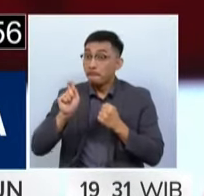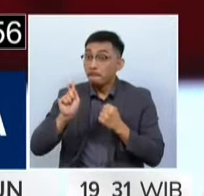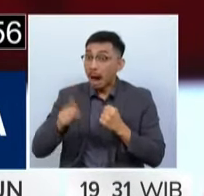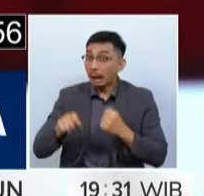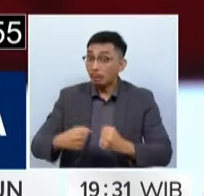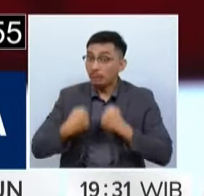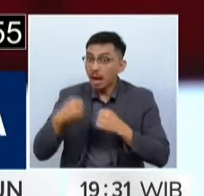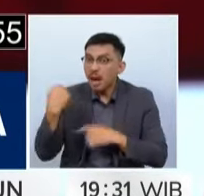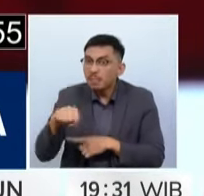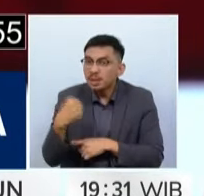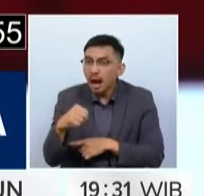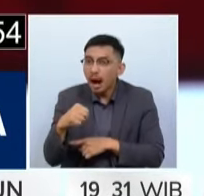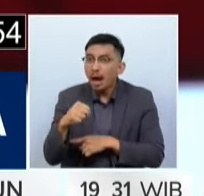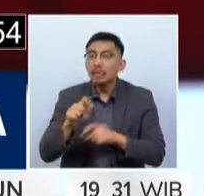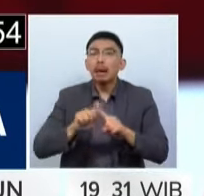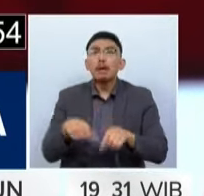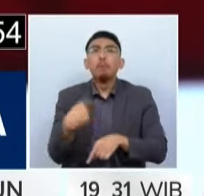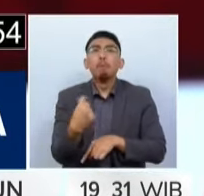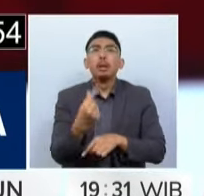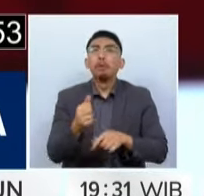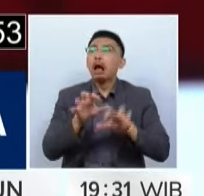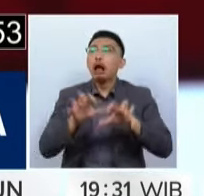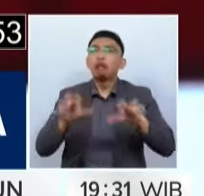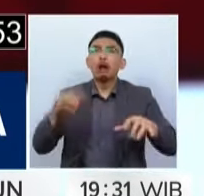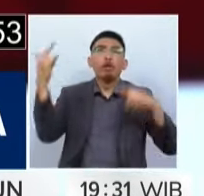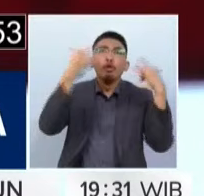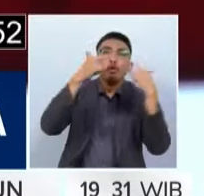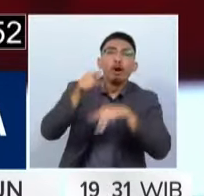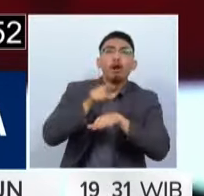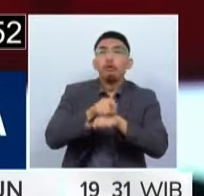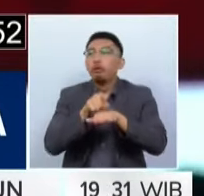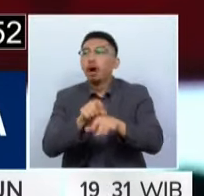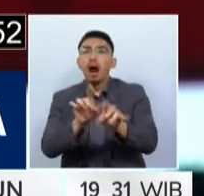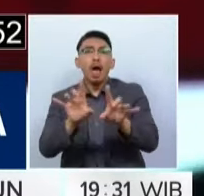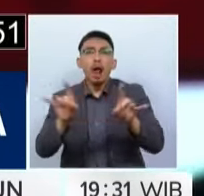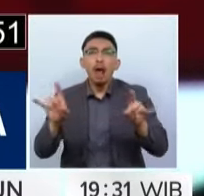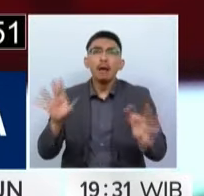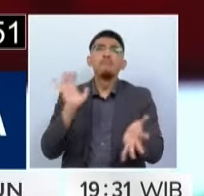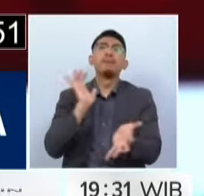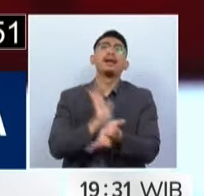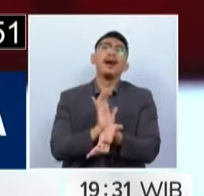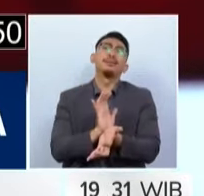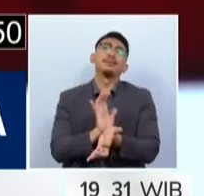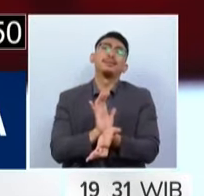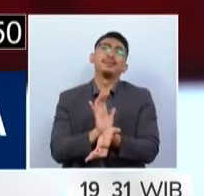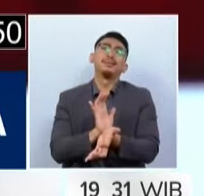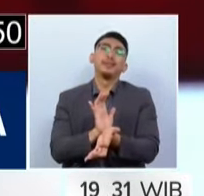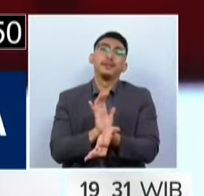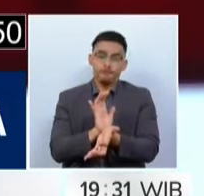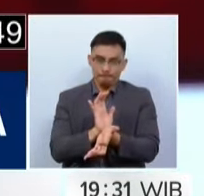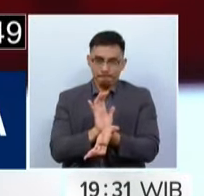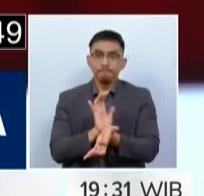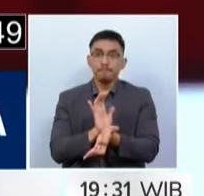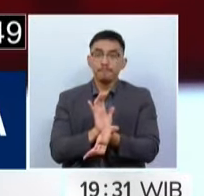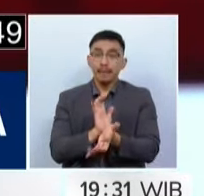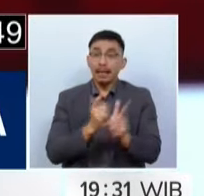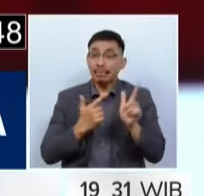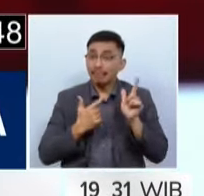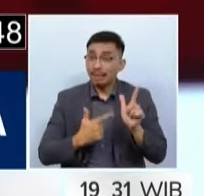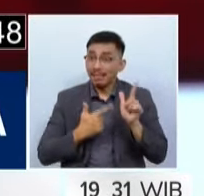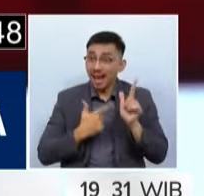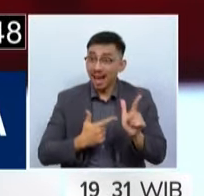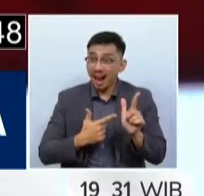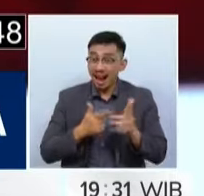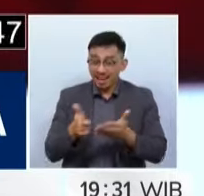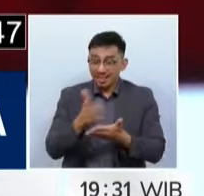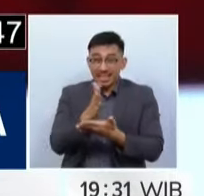alat-alat alat Sista yang bekas di saat tentara kita lebih dari Separuh tidak memiliki